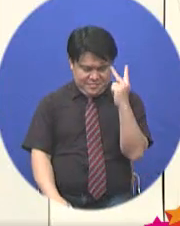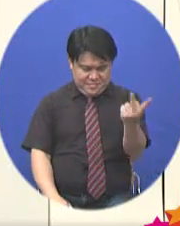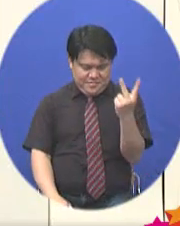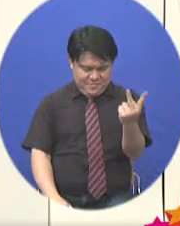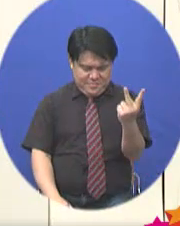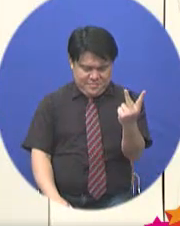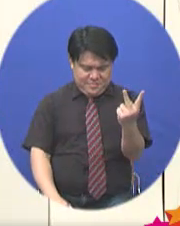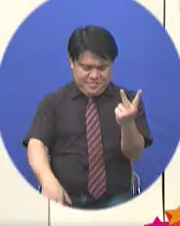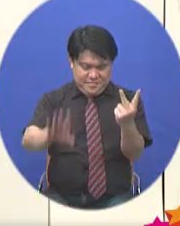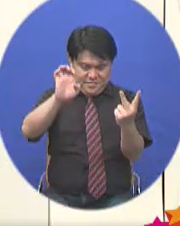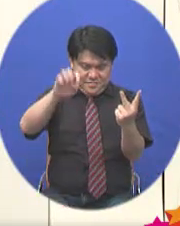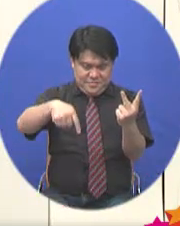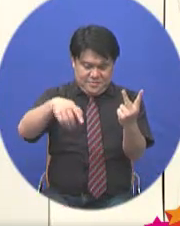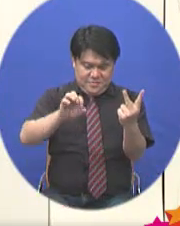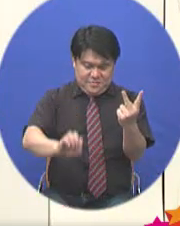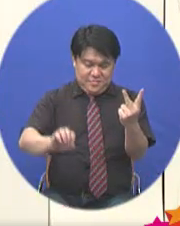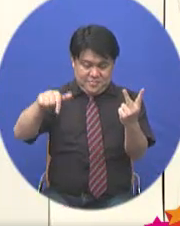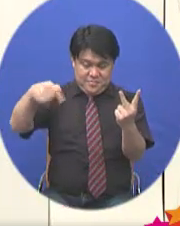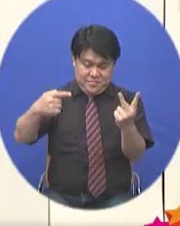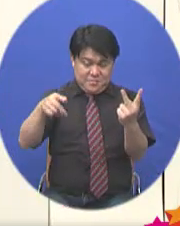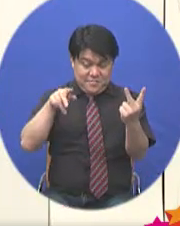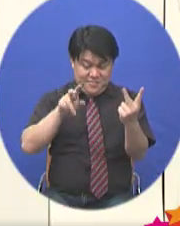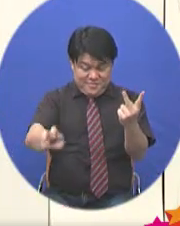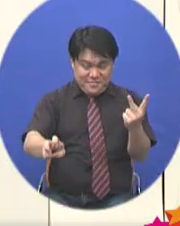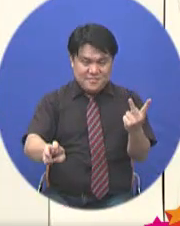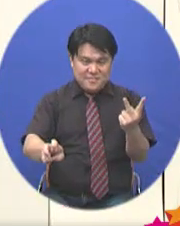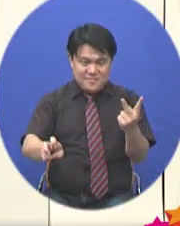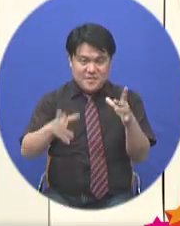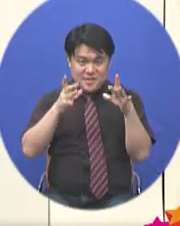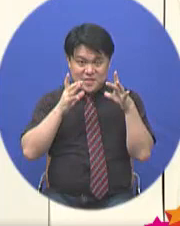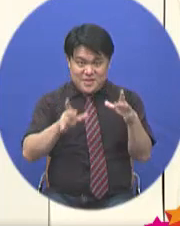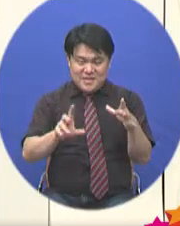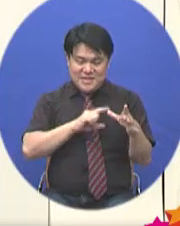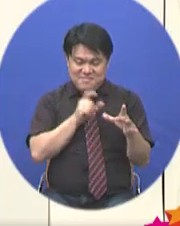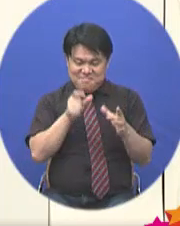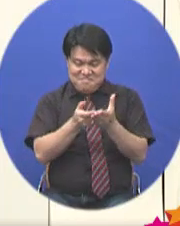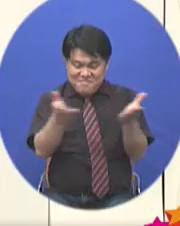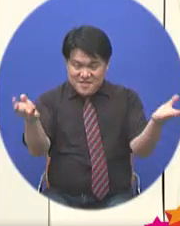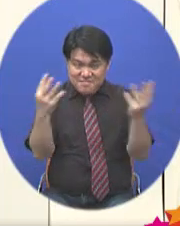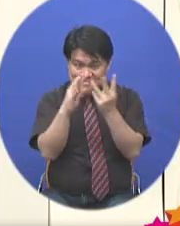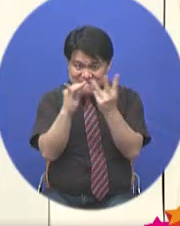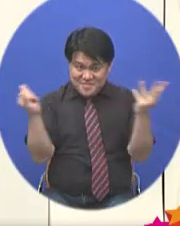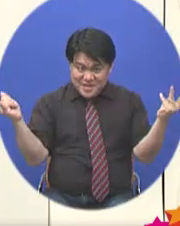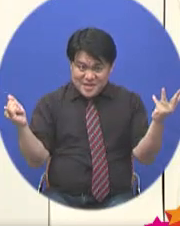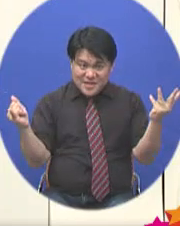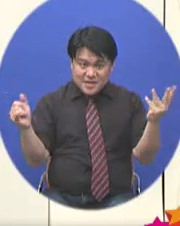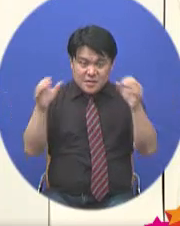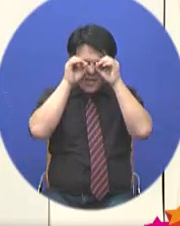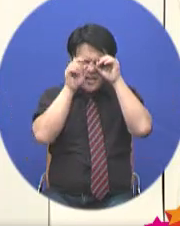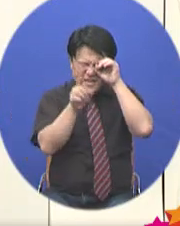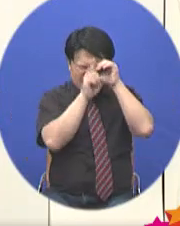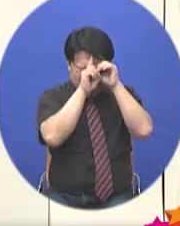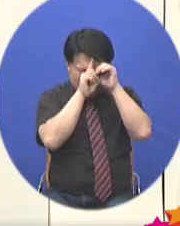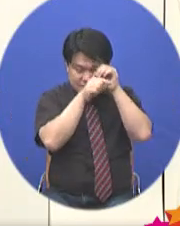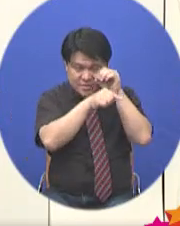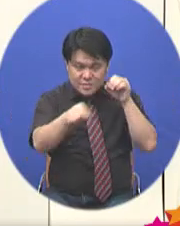2번 풍금이었죠. 네. 네, MC들의 사인 CD 받을 세 분입니다. 자, 누구실까요?